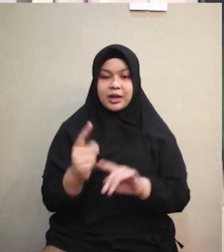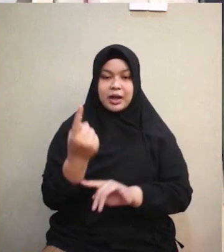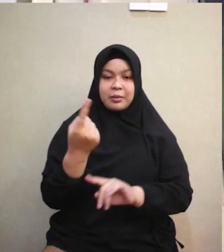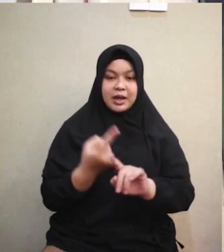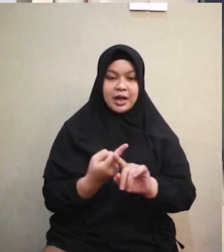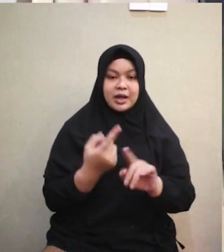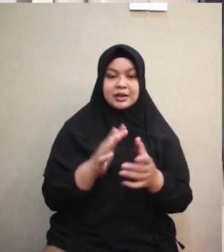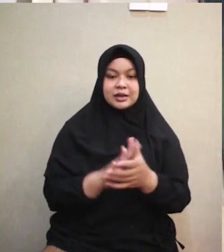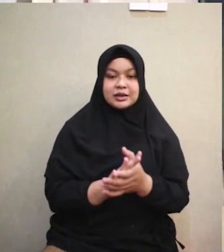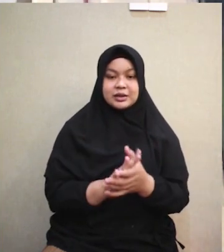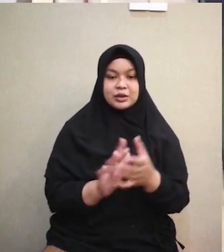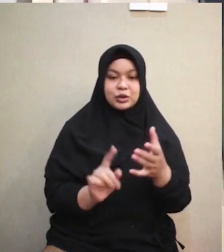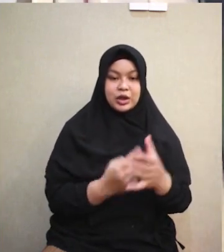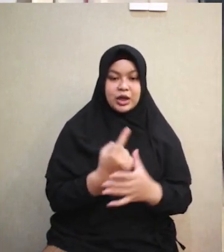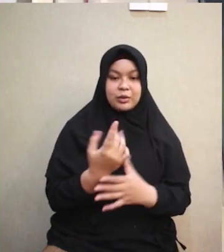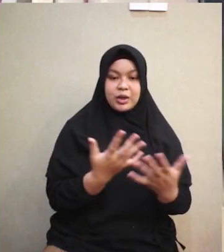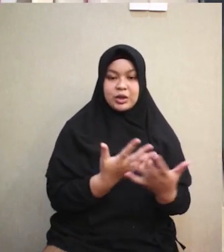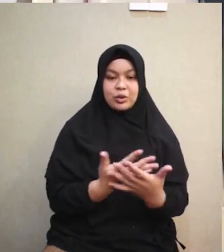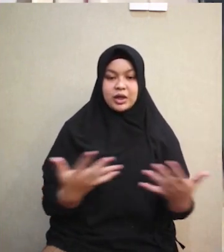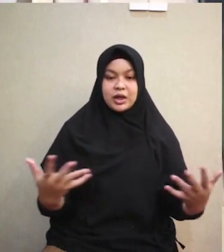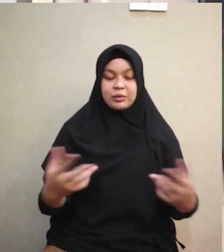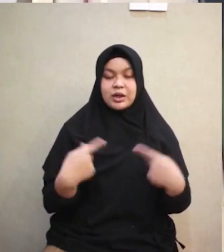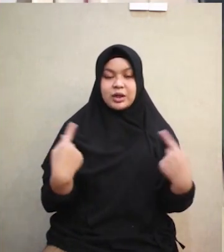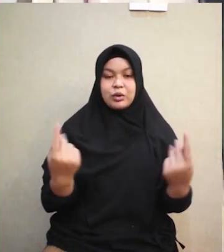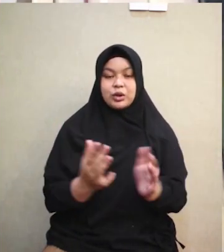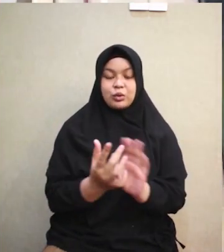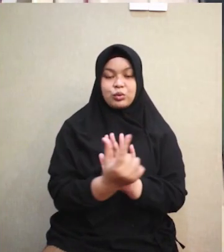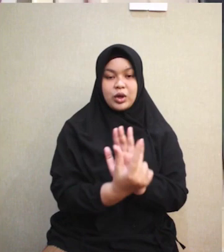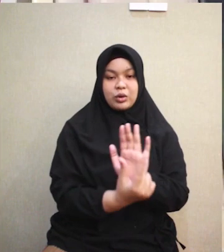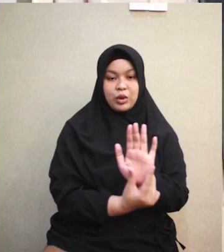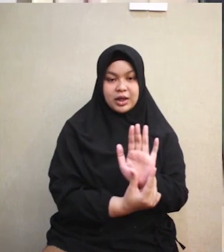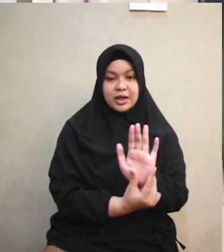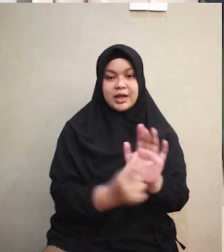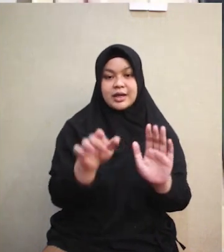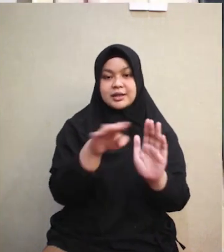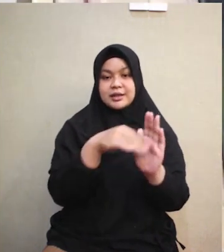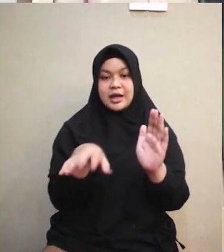sejak kita diratifikasi atau sejak undang-undang